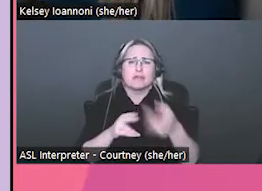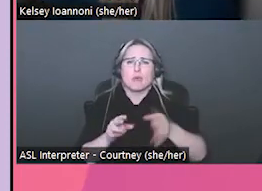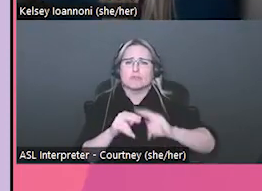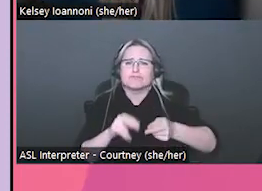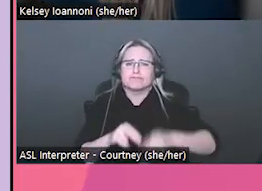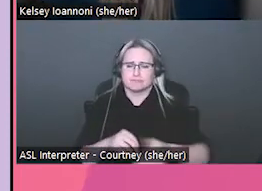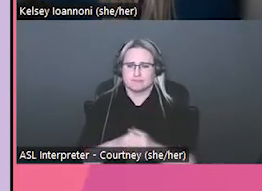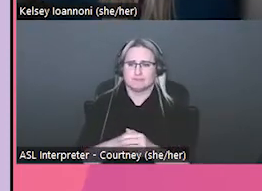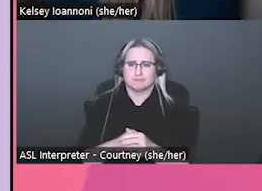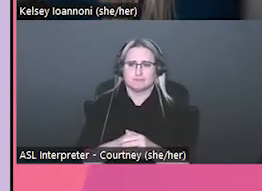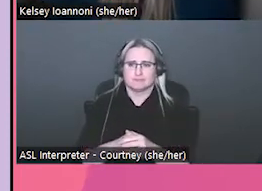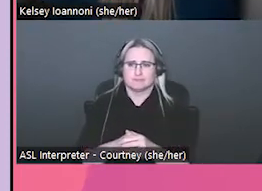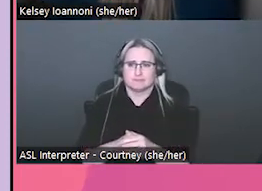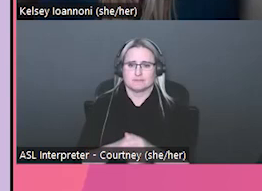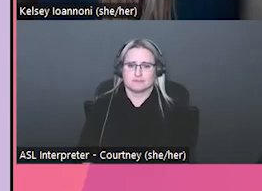elle perdait seulement quelques livres.